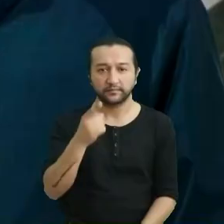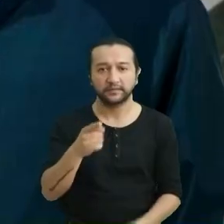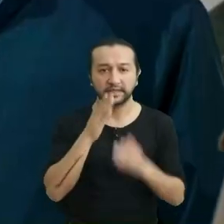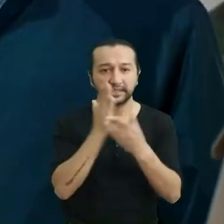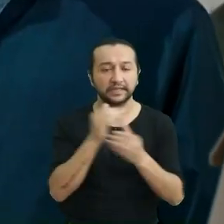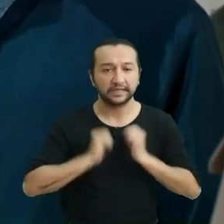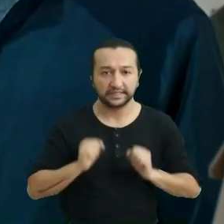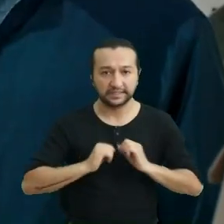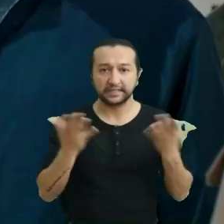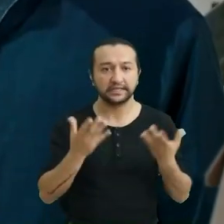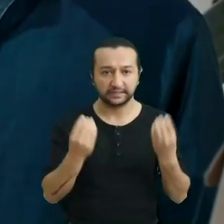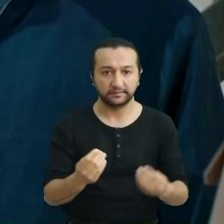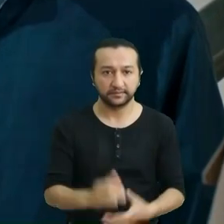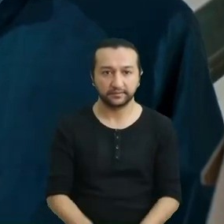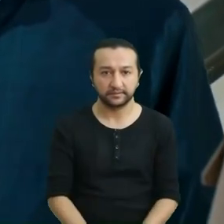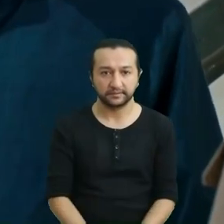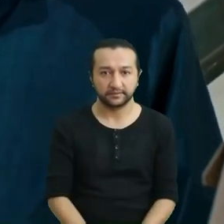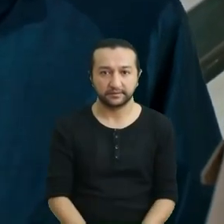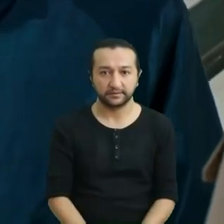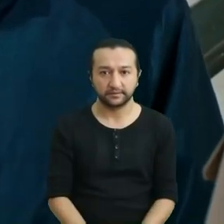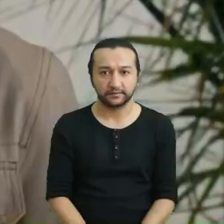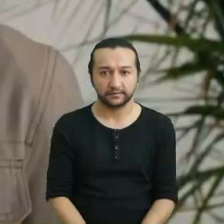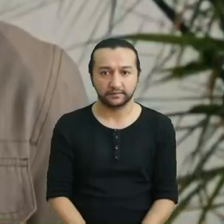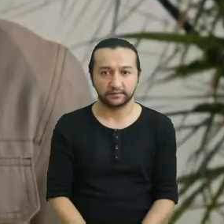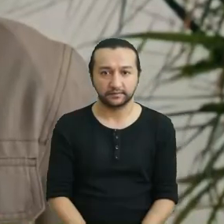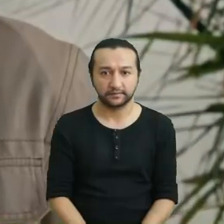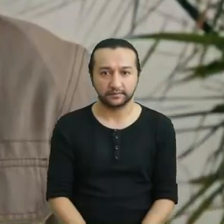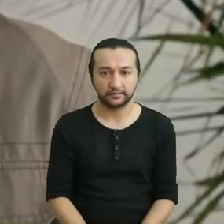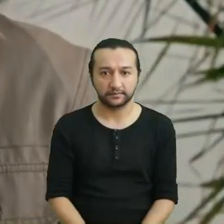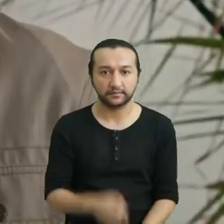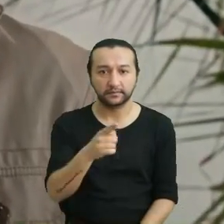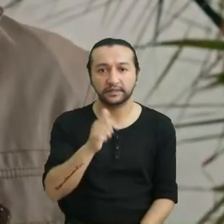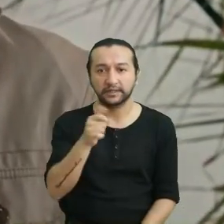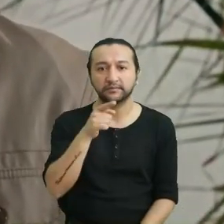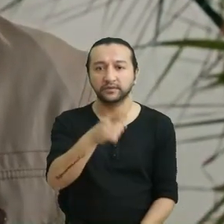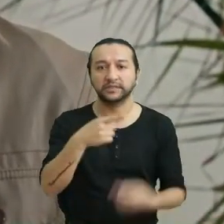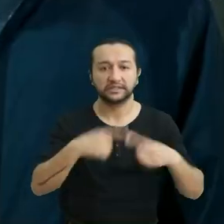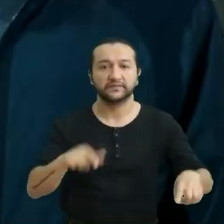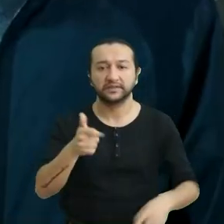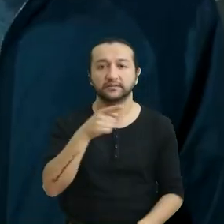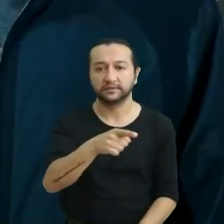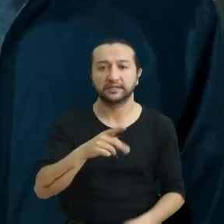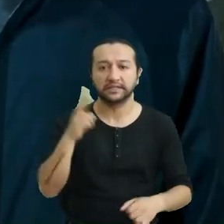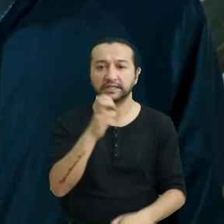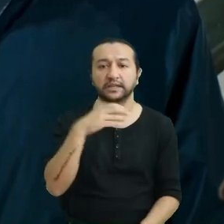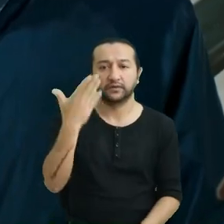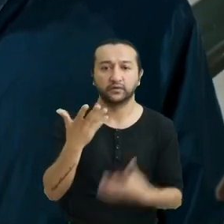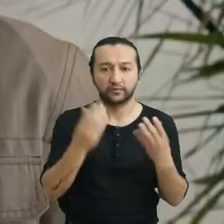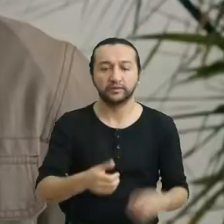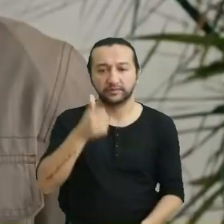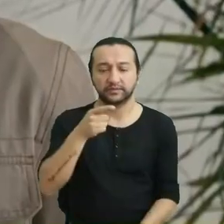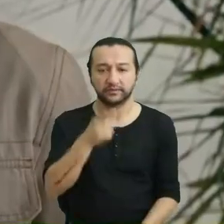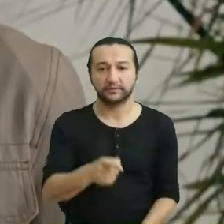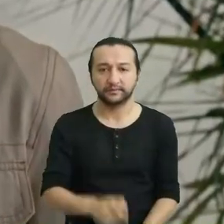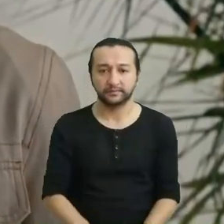Dersler nasıl? Mahmut mahcup başını eğdi. Ne zaman bunun sınavı? 2 ay kalmıştır başkanım.